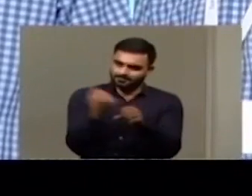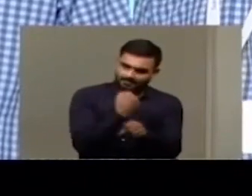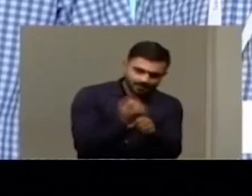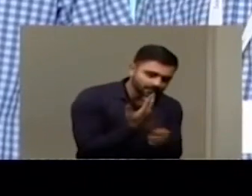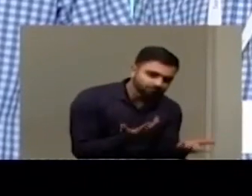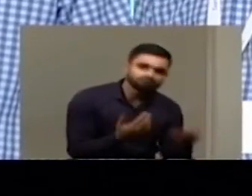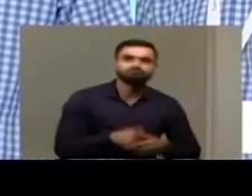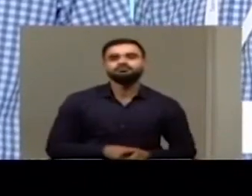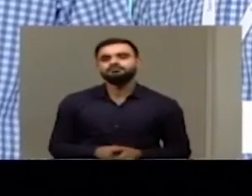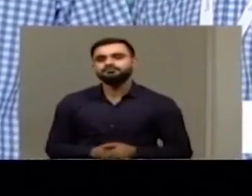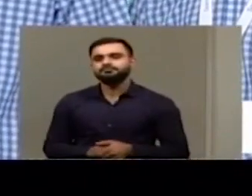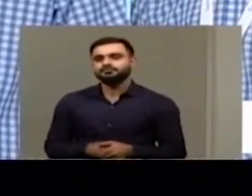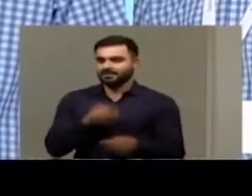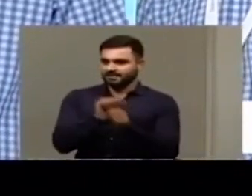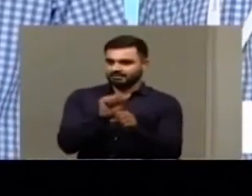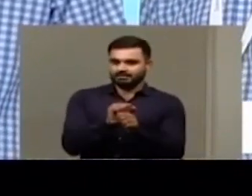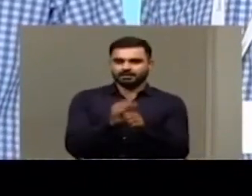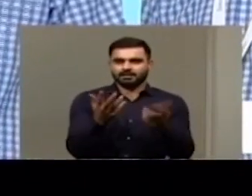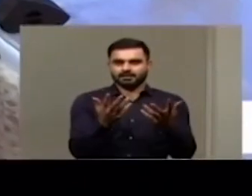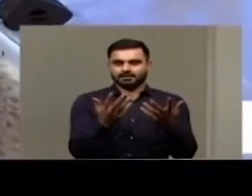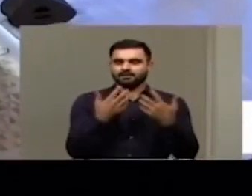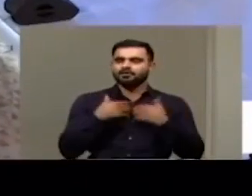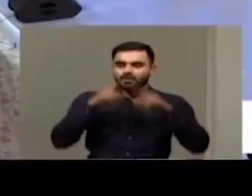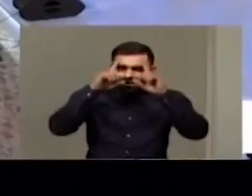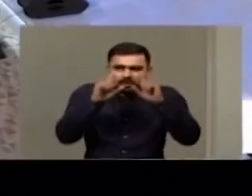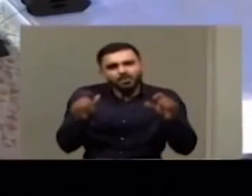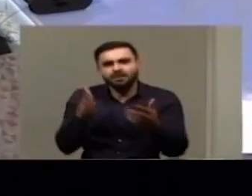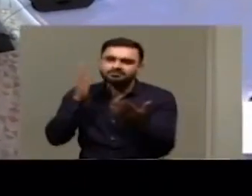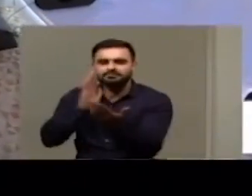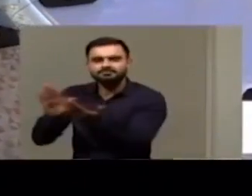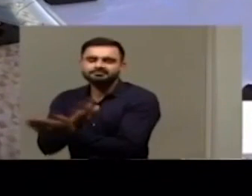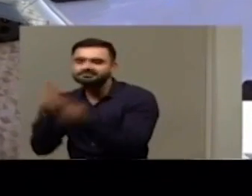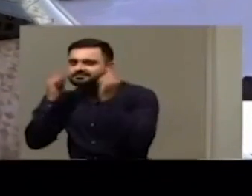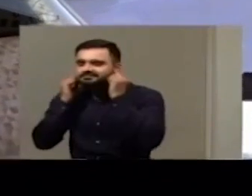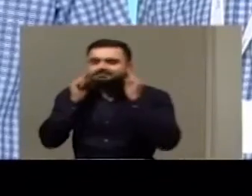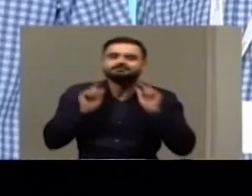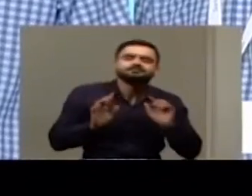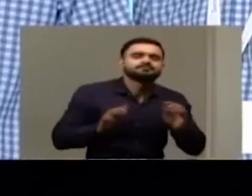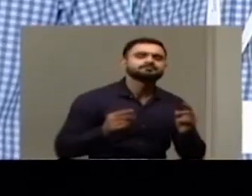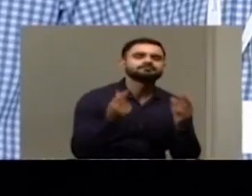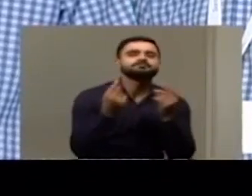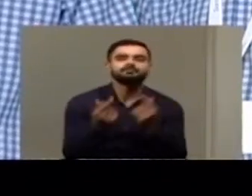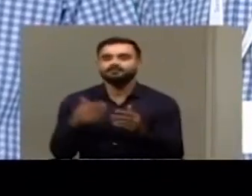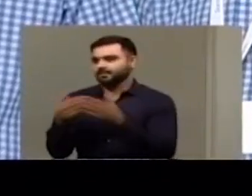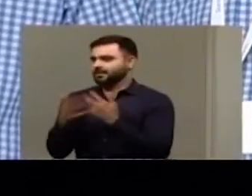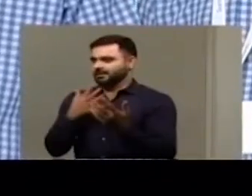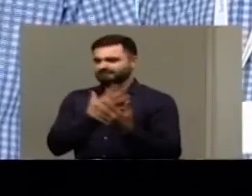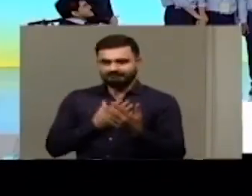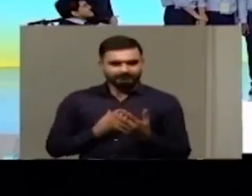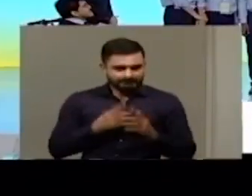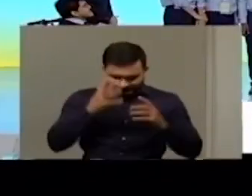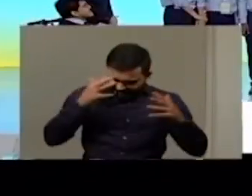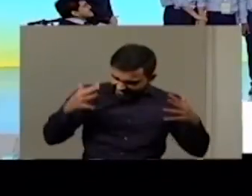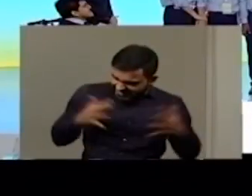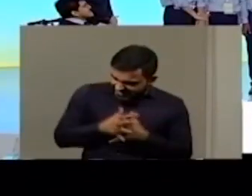हैं कहीं, तो आप वर्क करते करते थोड़ा बहुत चिल करने के लिए म्यूजिक सुनते हैं। कभी आप मतलब कोई भी डिप्रेशन में हो तो